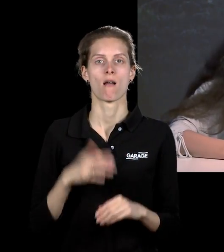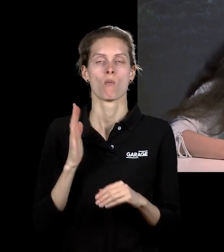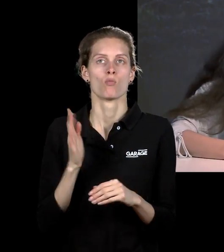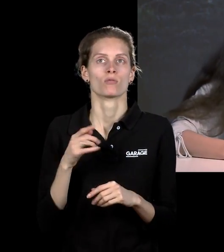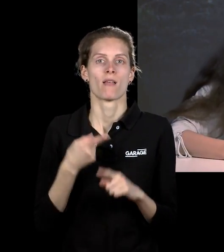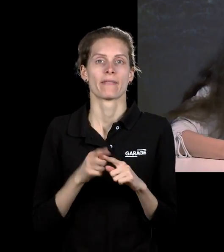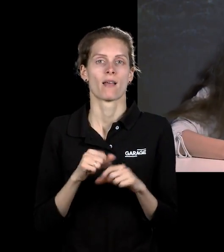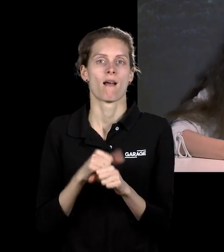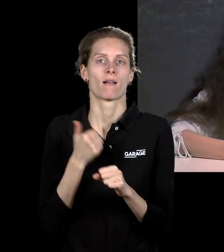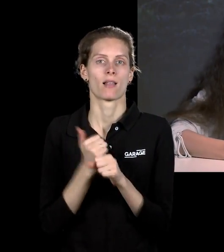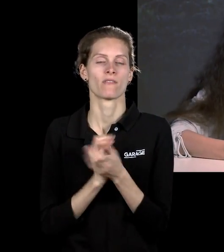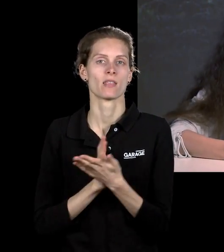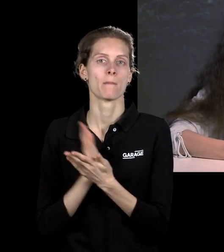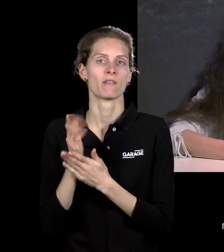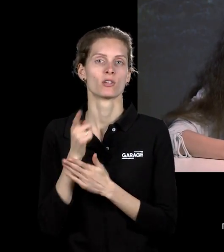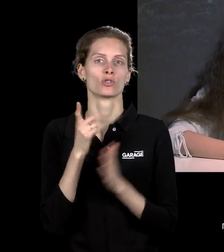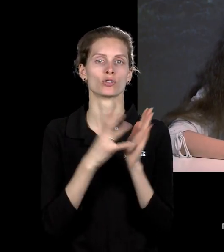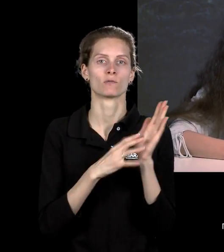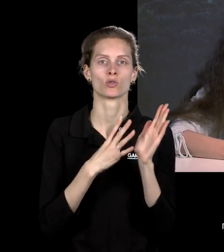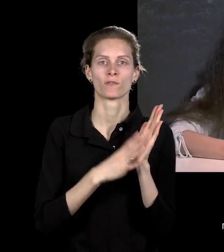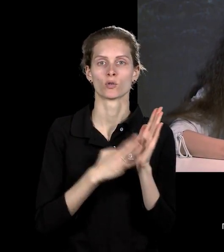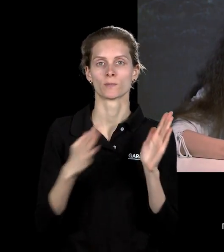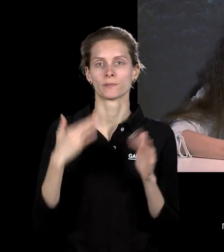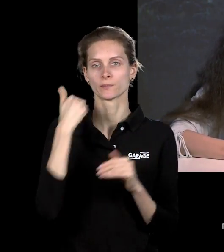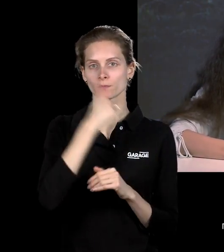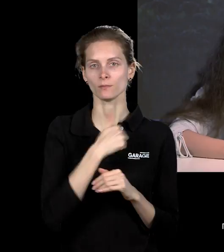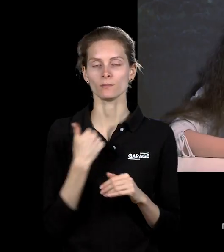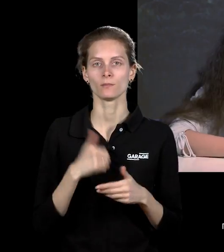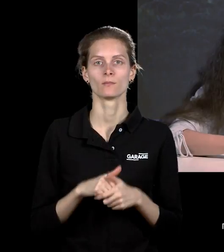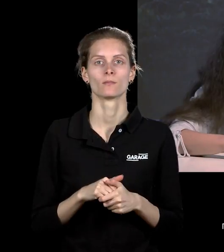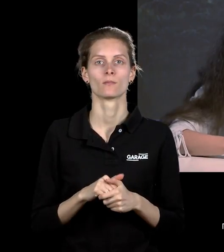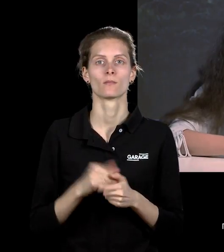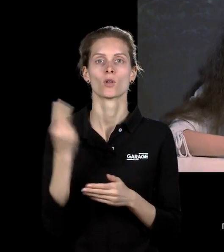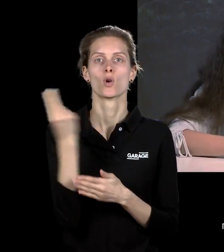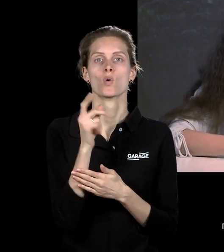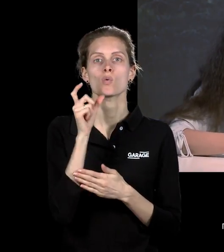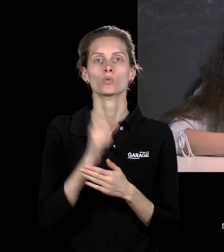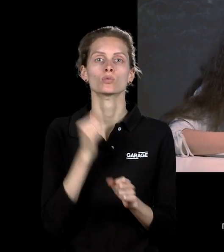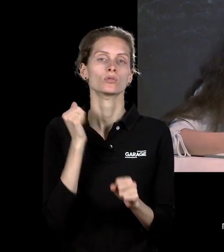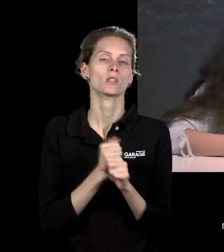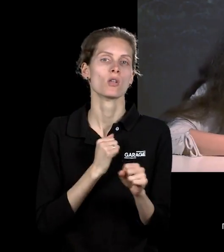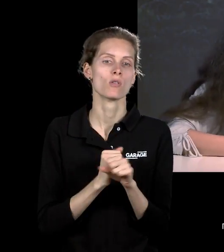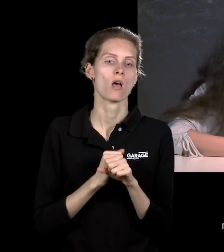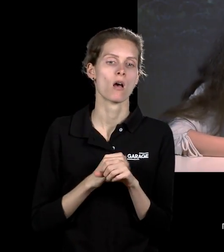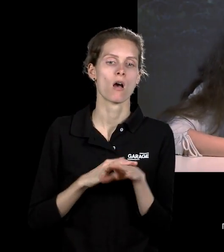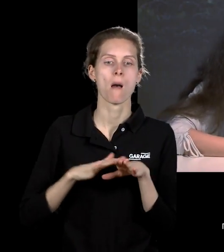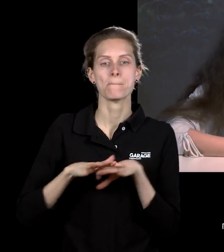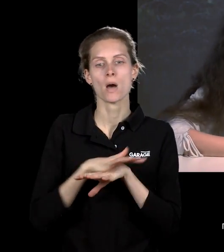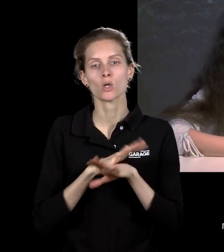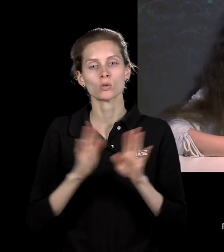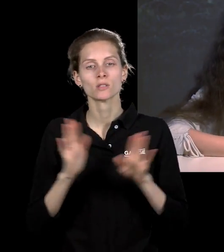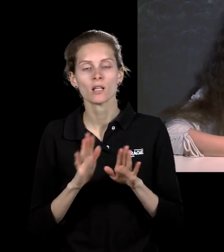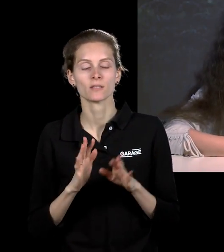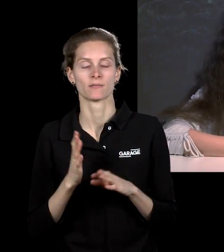главным трендом 90-х годов. То есть это как бы в данном случае художник создает даже не пространство и не скульптуру, а